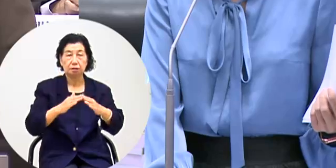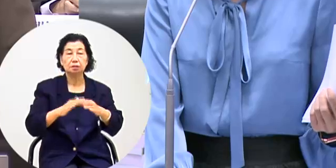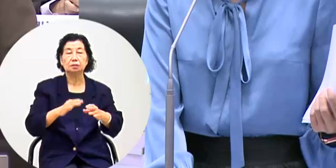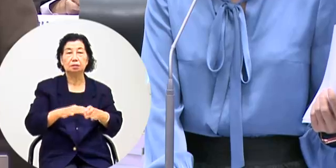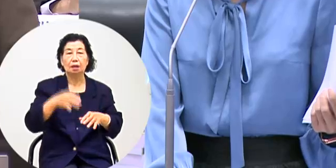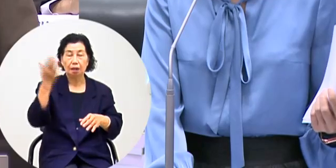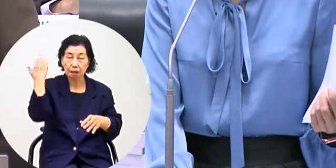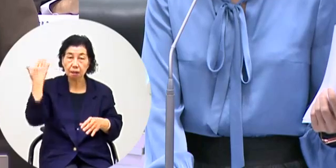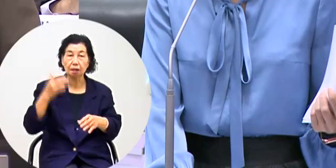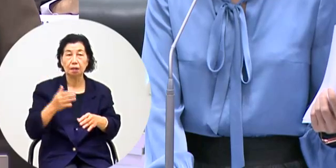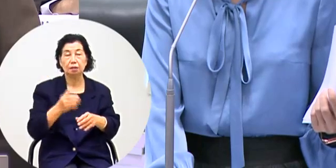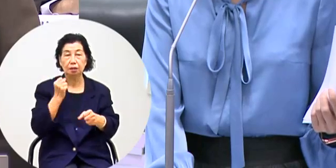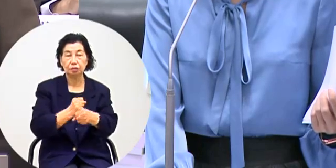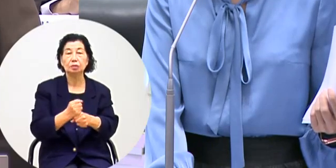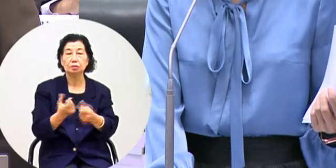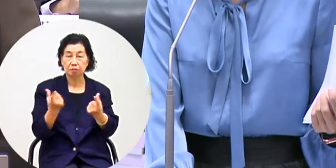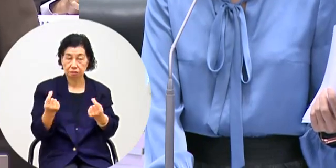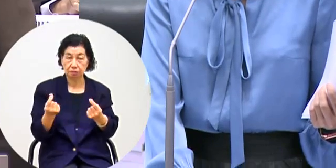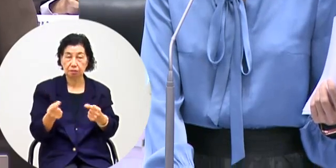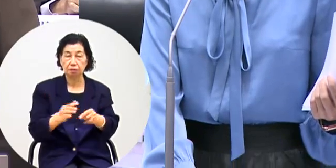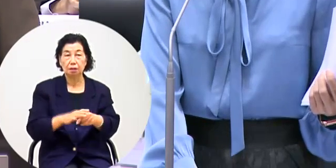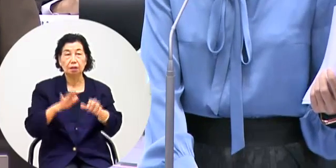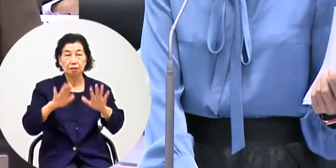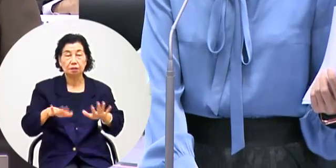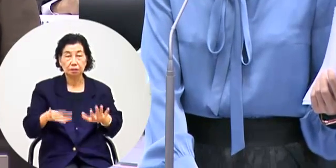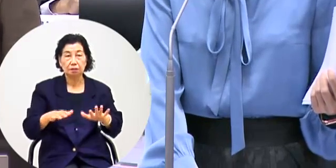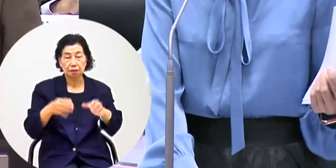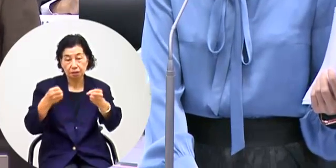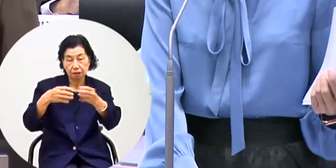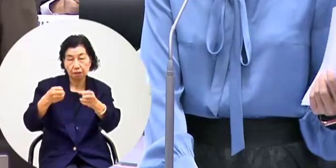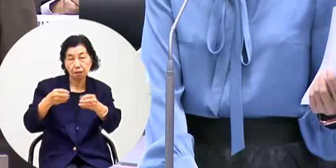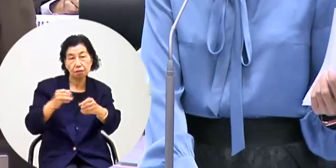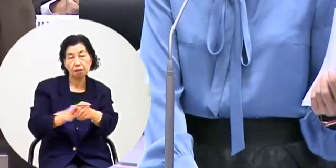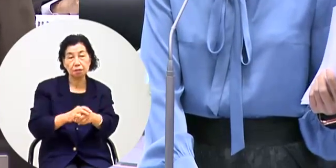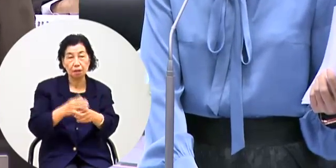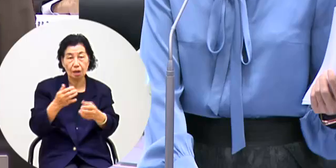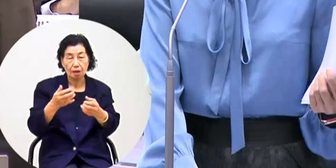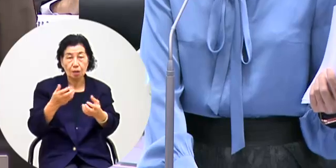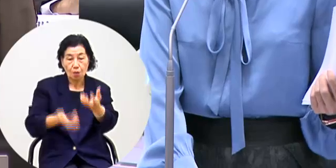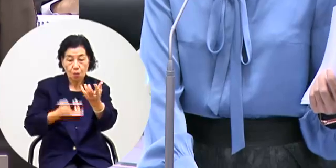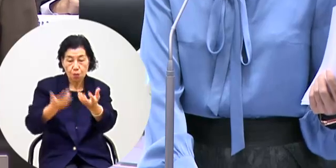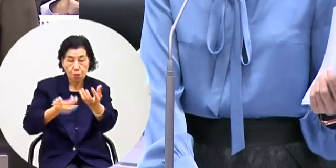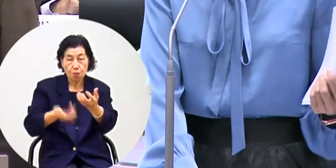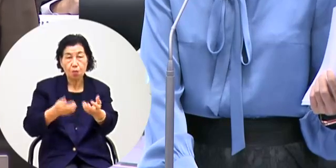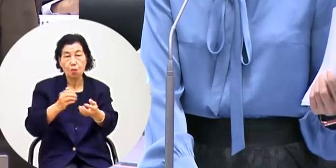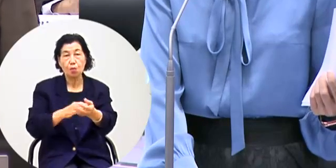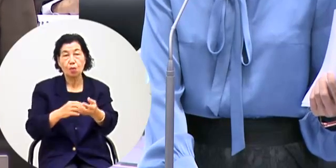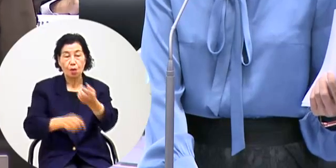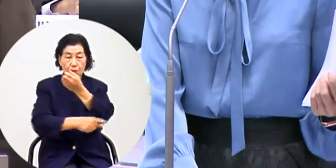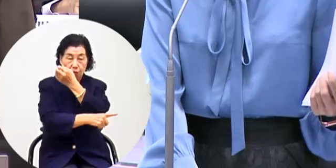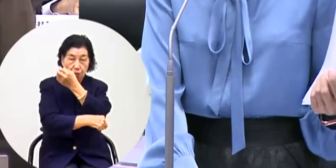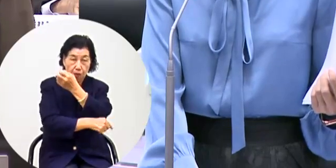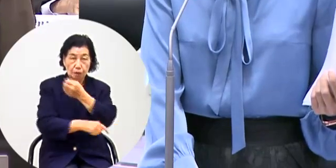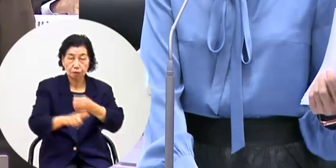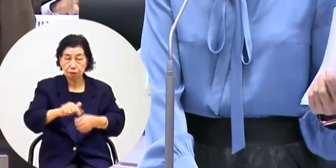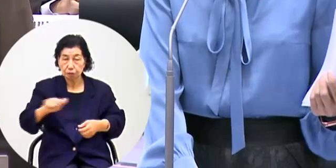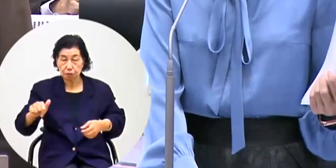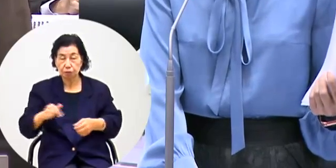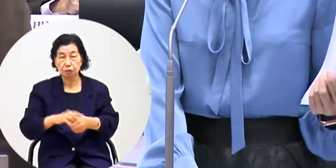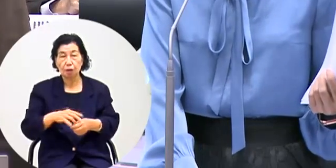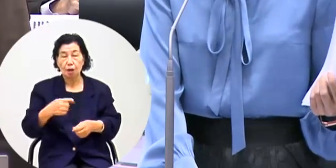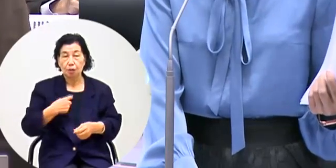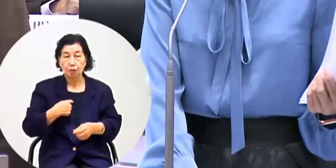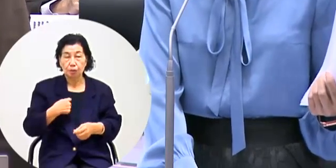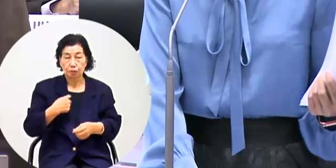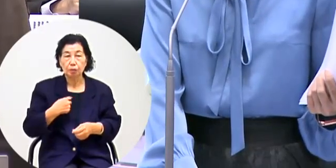的问题，我基本上是同意陈议员的观点，说你也没给他稳回去，我就